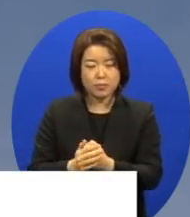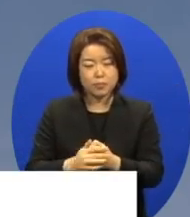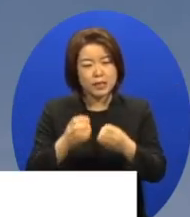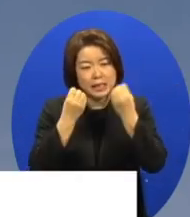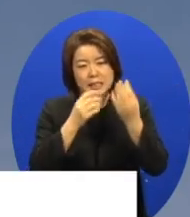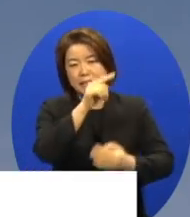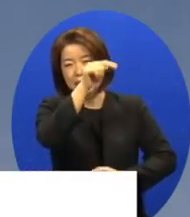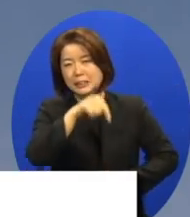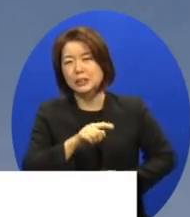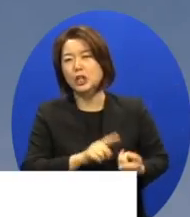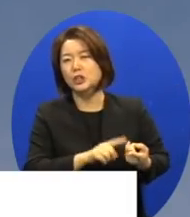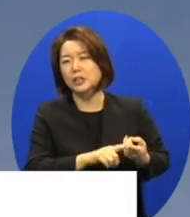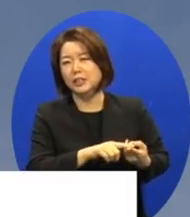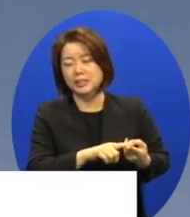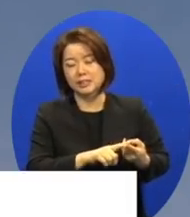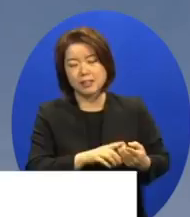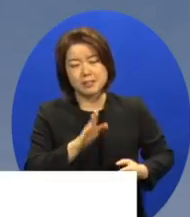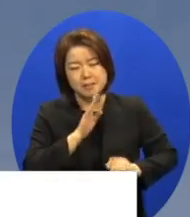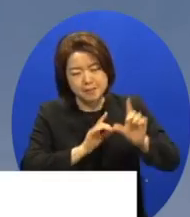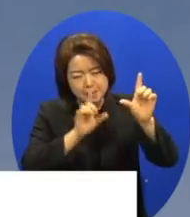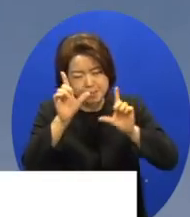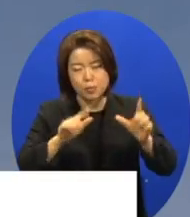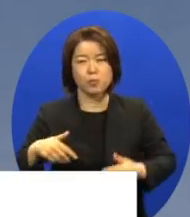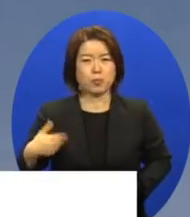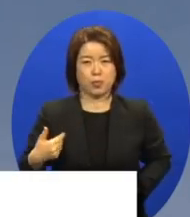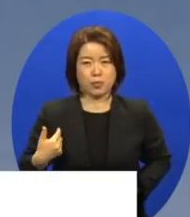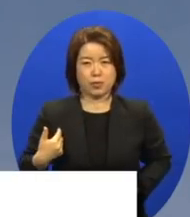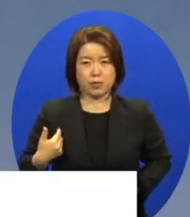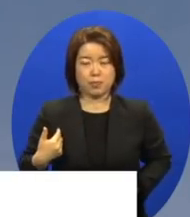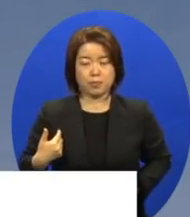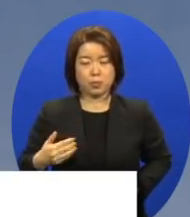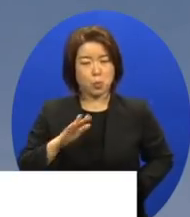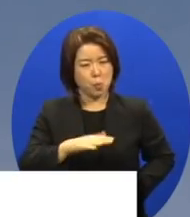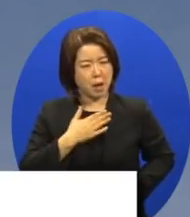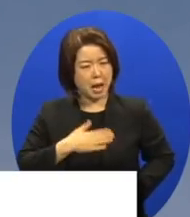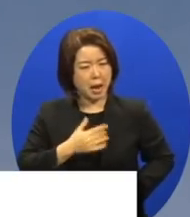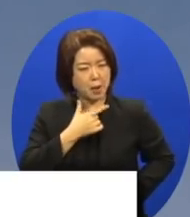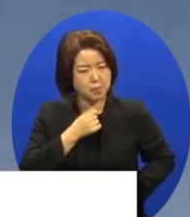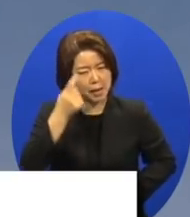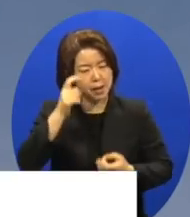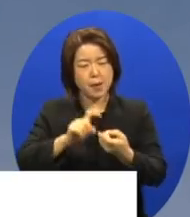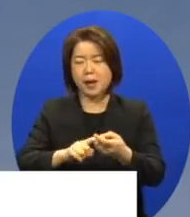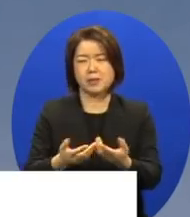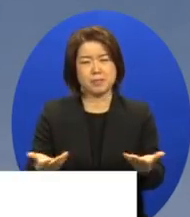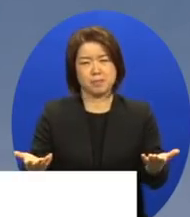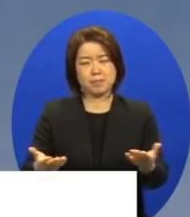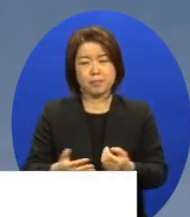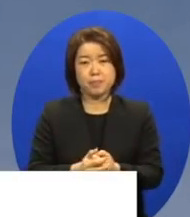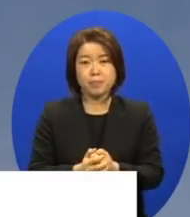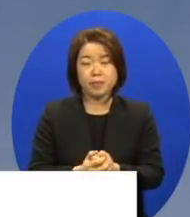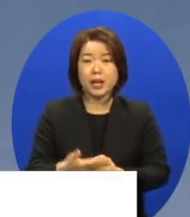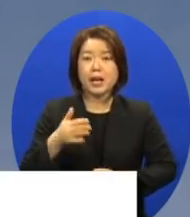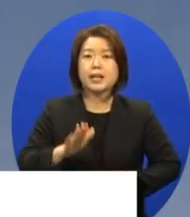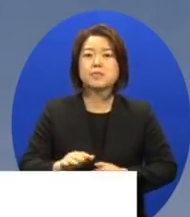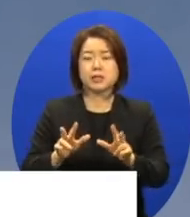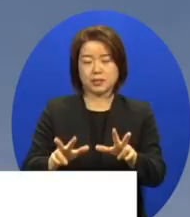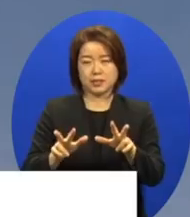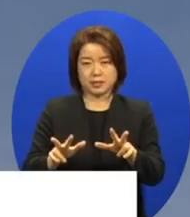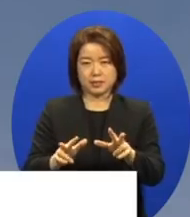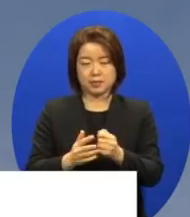실상 에 대해서 정확하게 알지 못했고 또 알려고도 하지 않았습니다 그런데 지금